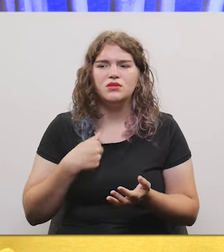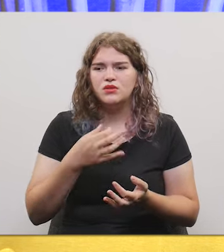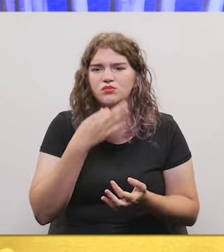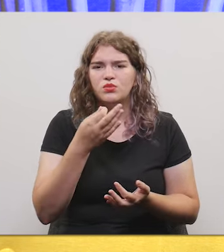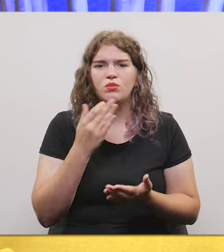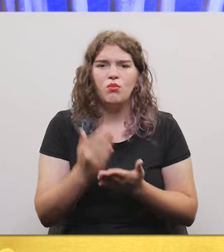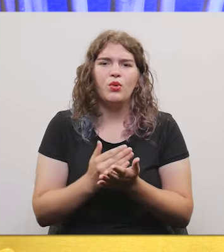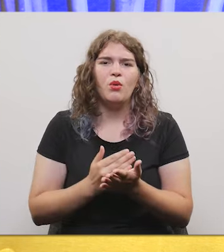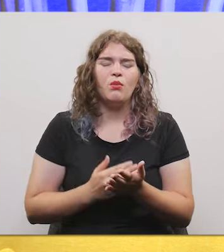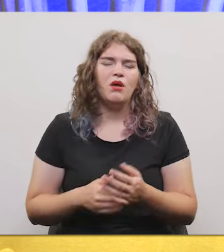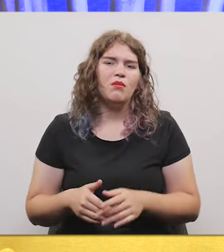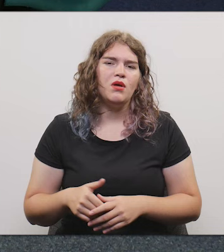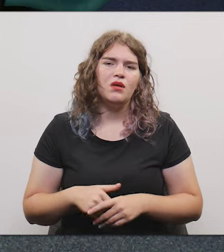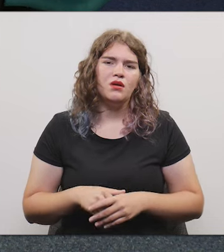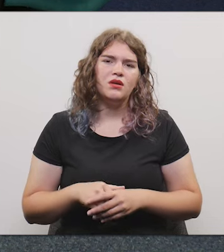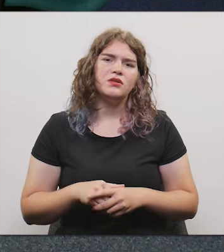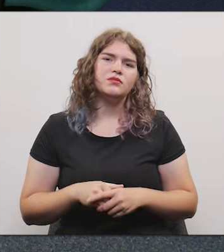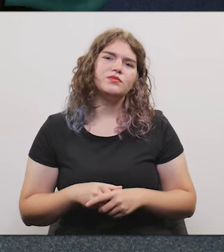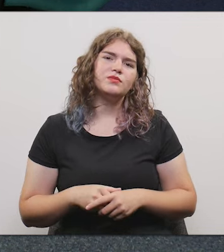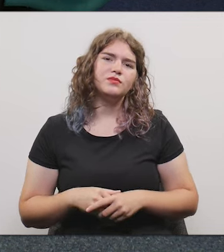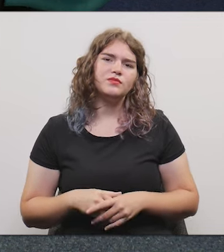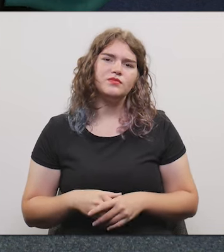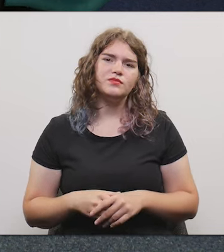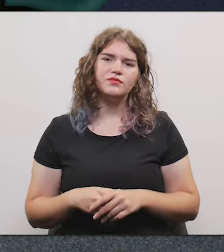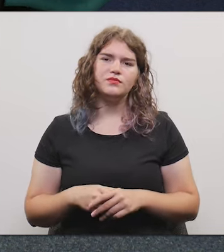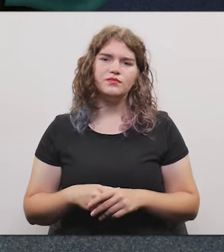mea, să-și spună problemele.